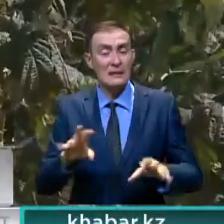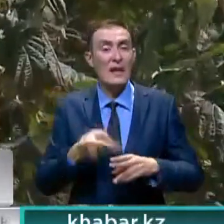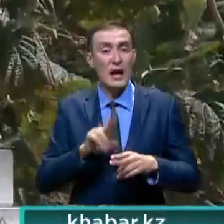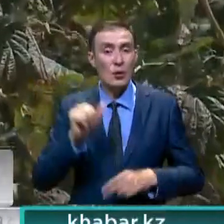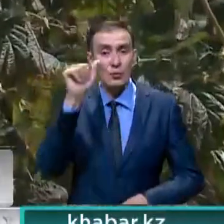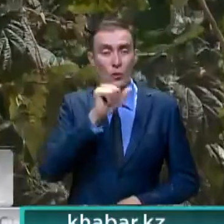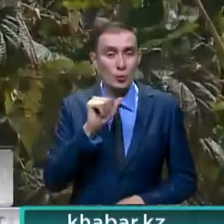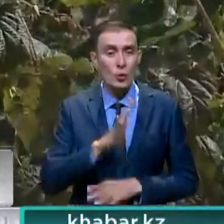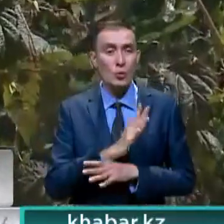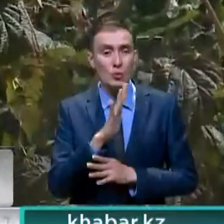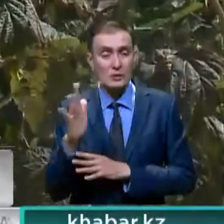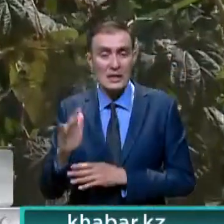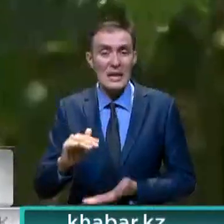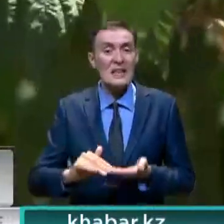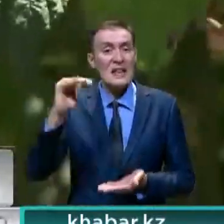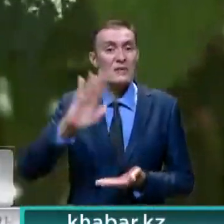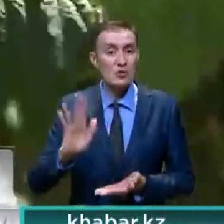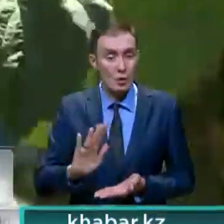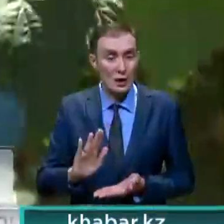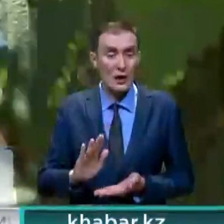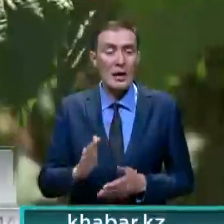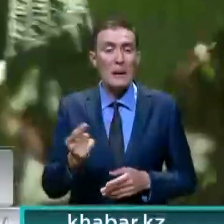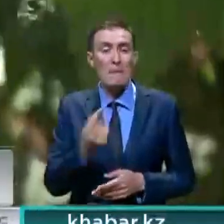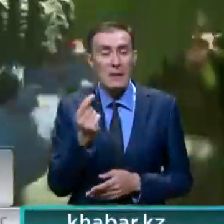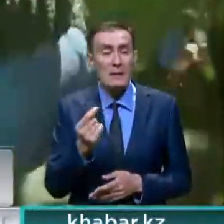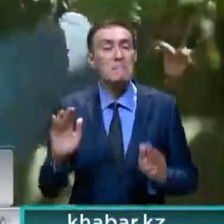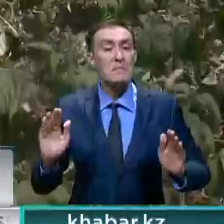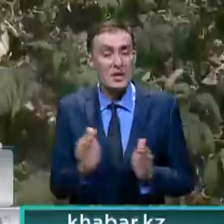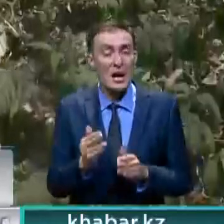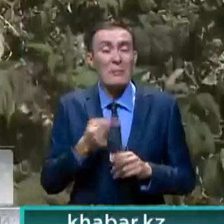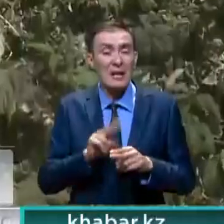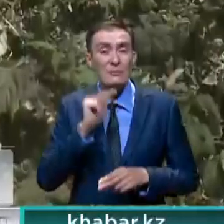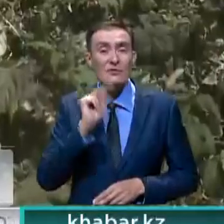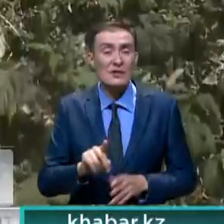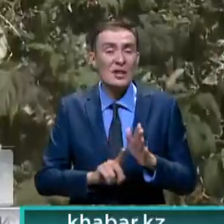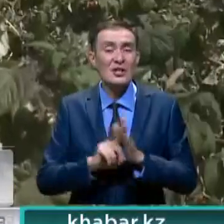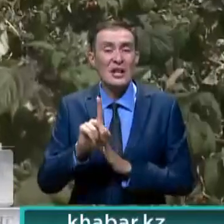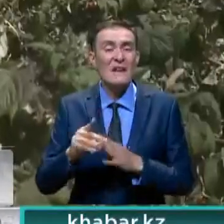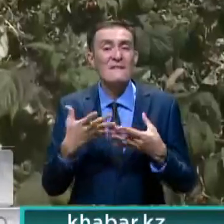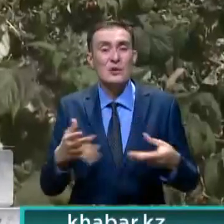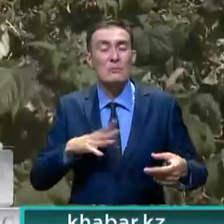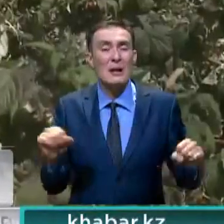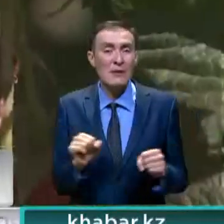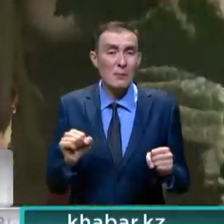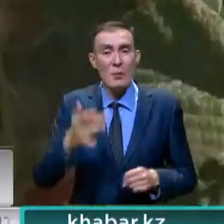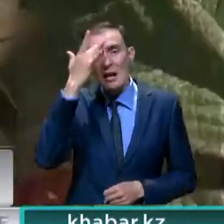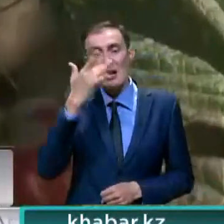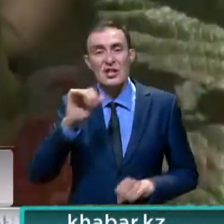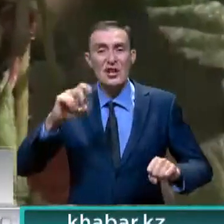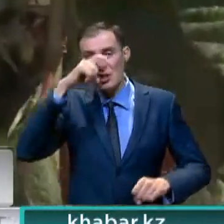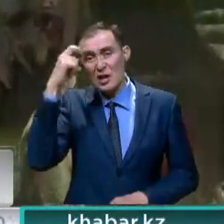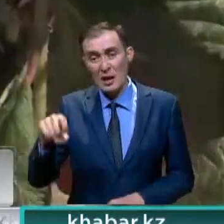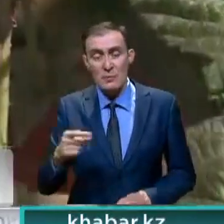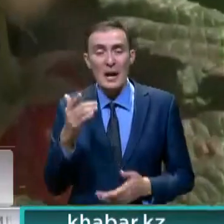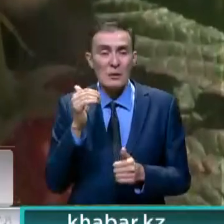этом году кусты выросли невысокие, малины и ежевики меньше. А всему виной сначала весенние морозы, а затем летняя жара. Поэтому